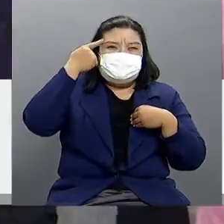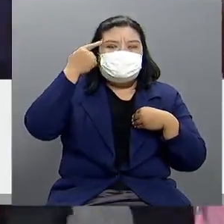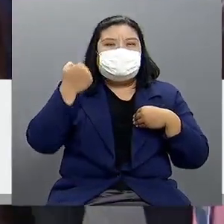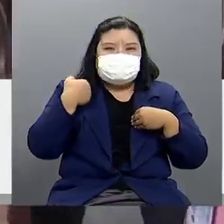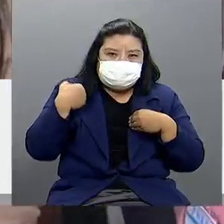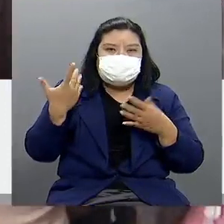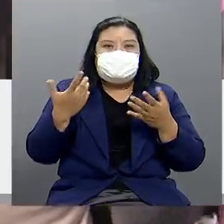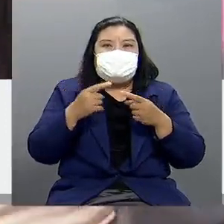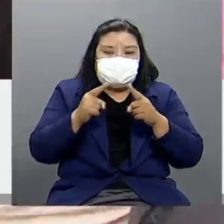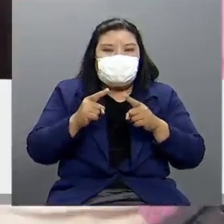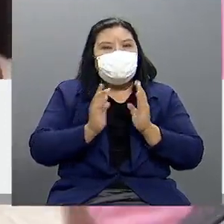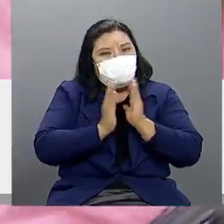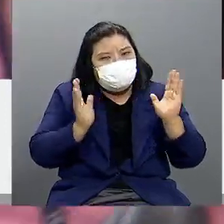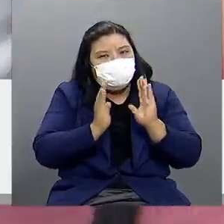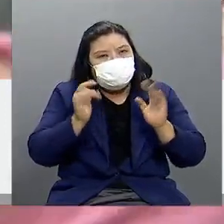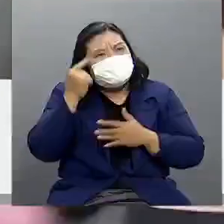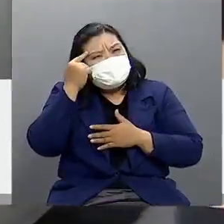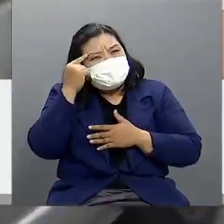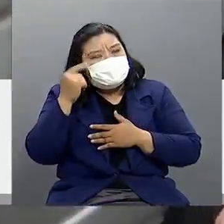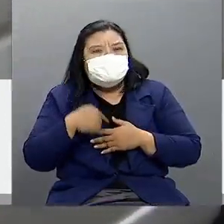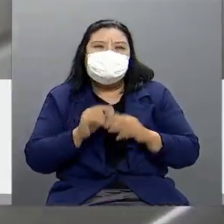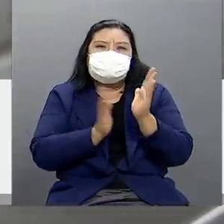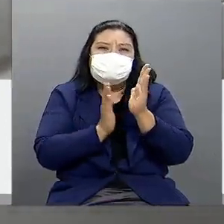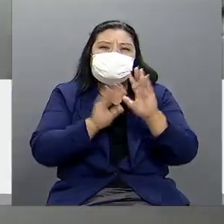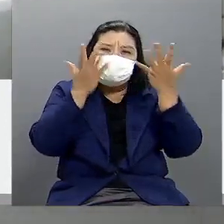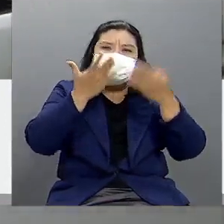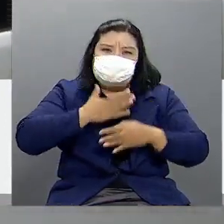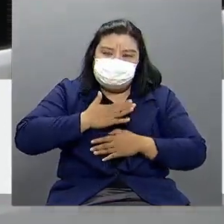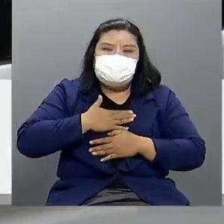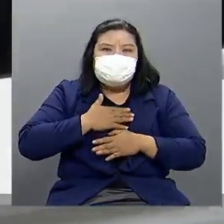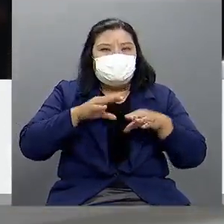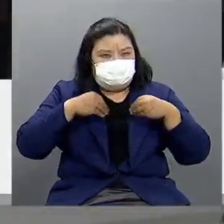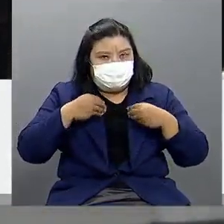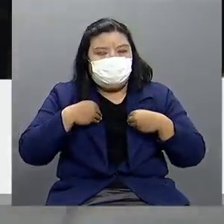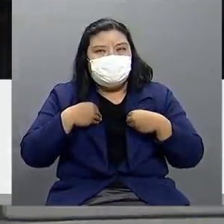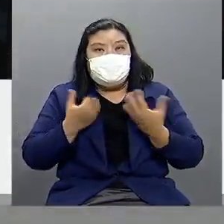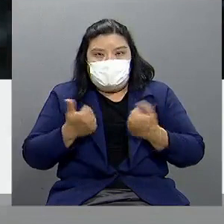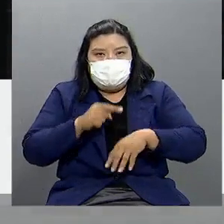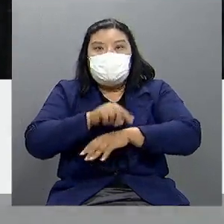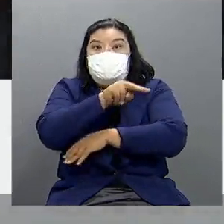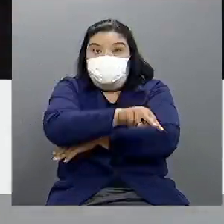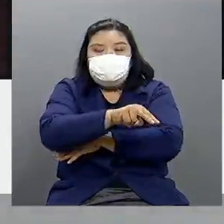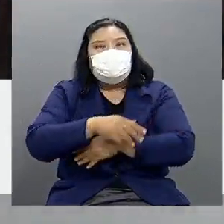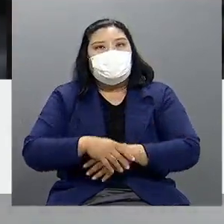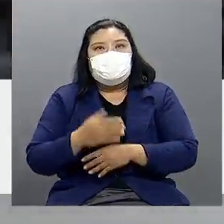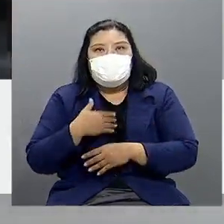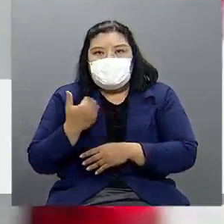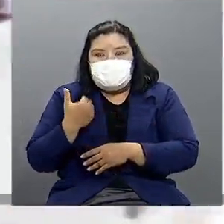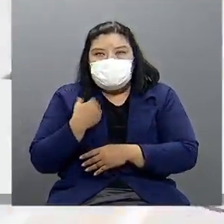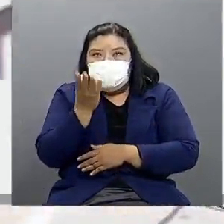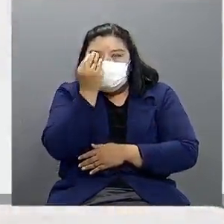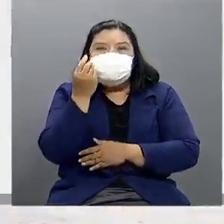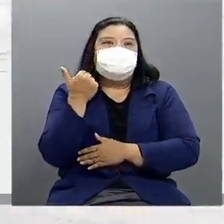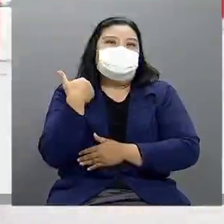คลับที่ยังให้กำลังใจศาลนัดอ่านคำพิพากษา 14:00ค่ะสำหรับเสกโลโซถูกตำรวจนครบาล